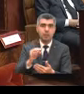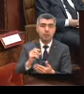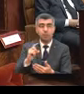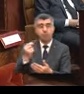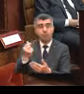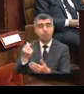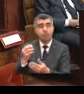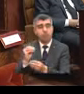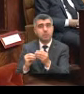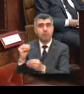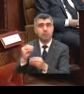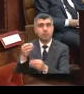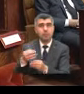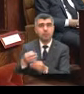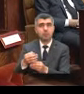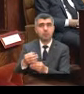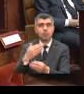الفلوس. هاد الأب رئيسة.